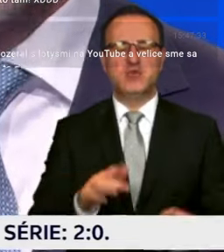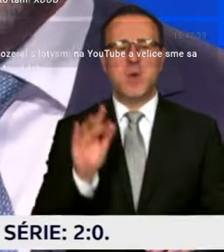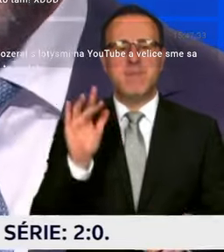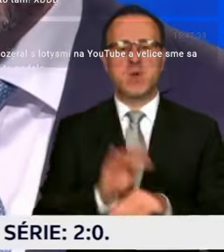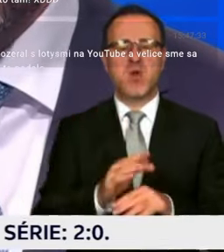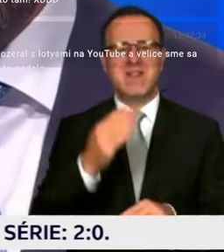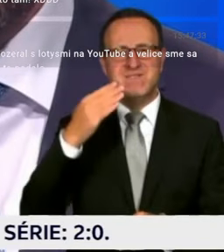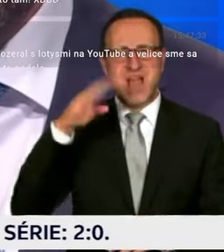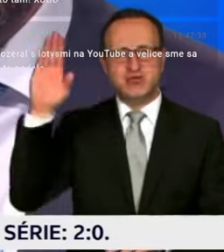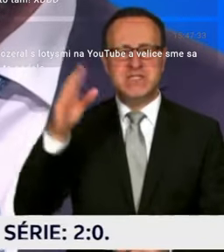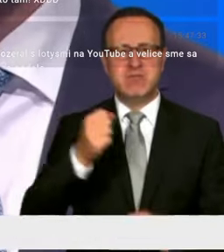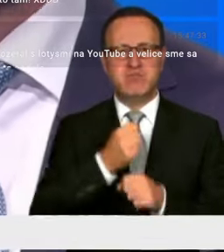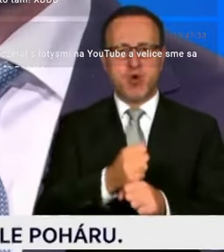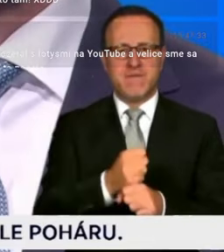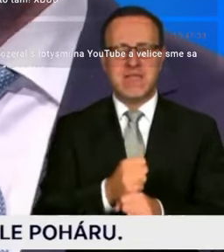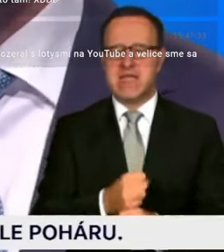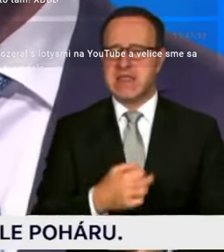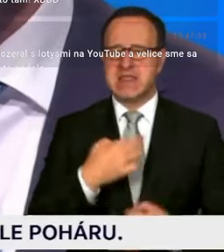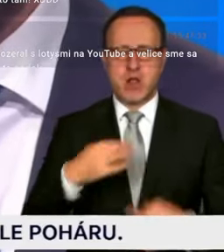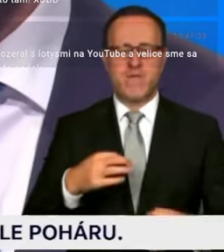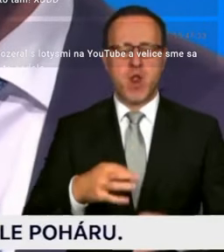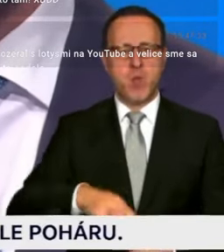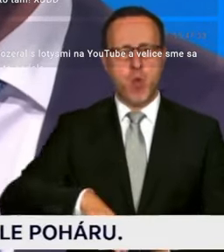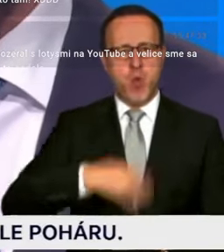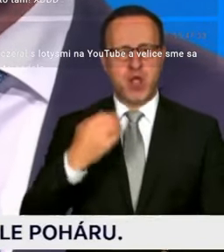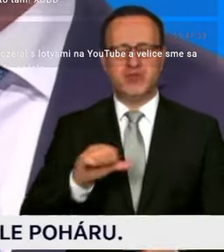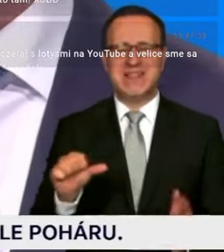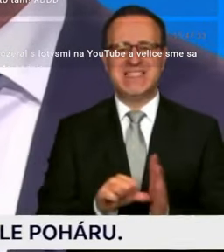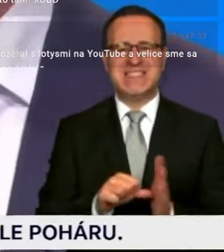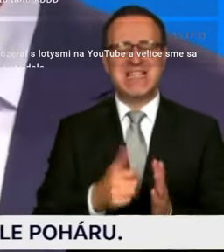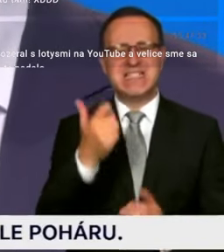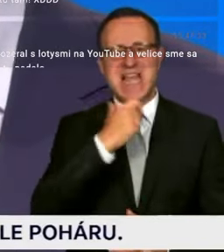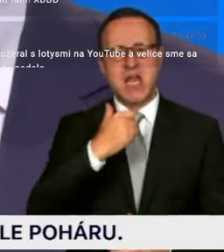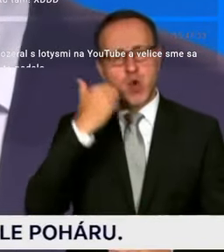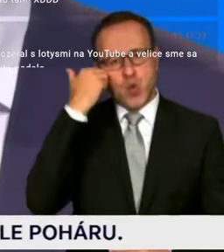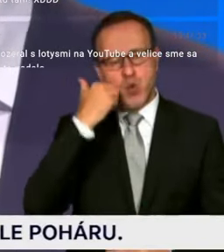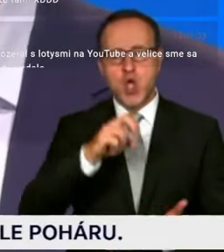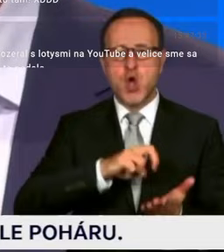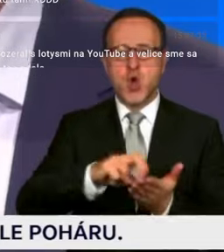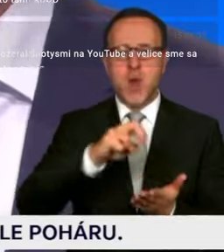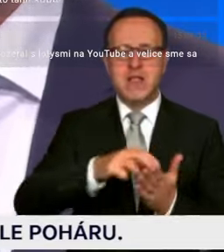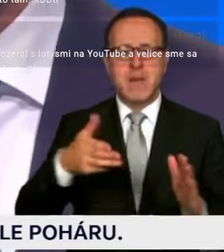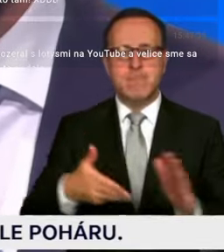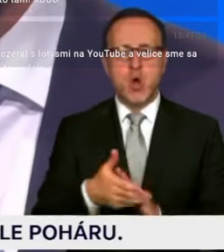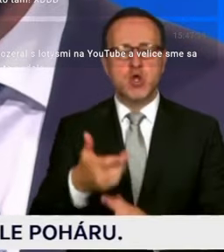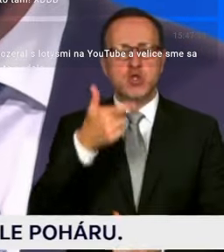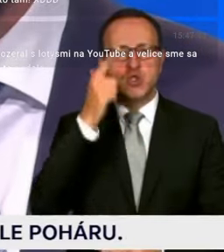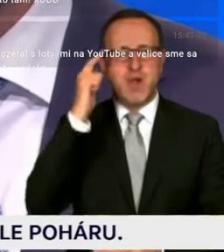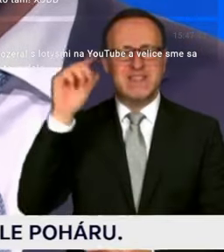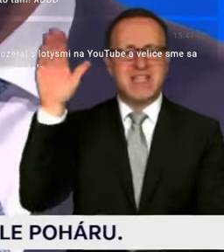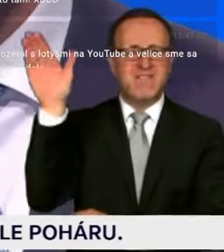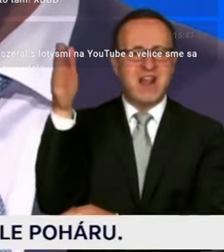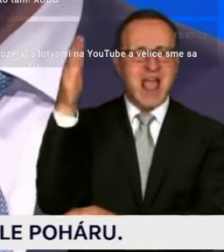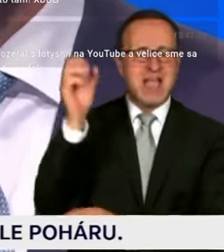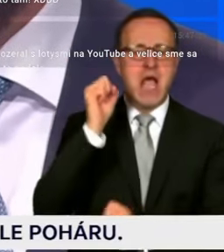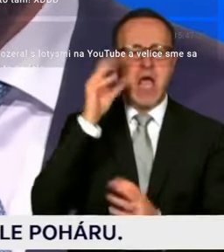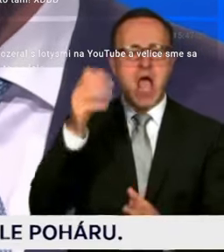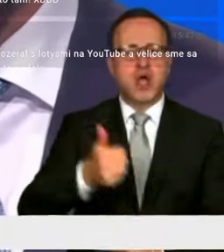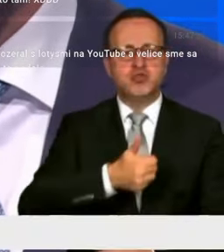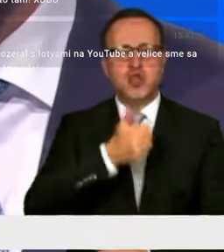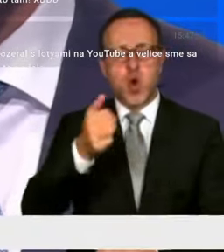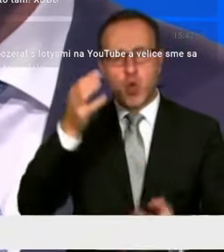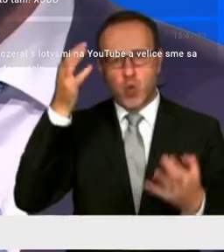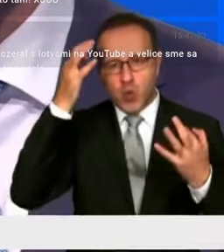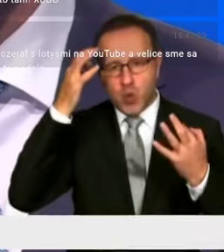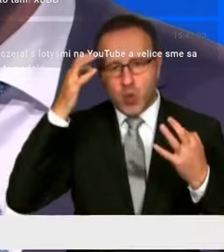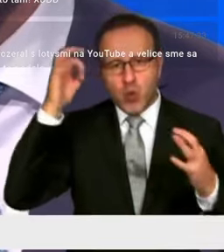Nedovolím vám urážať tie tisíce starých ľudí ktorí si chodia pod slovenskou vlajkou každý rok uctiť pamiatku všetkých